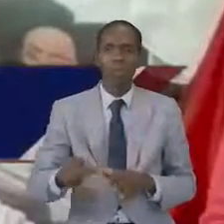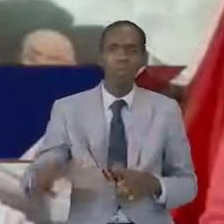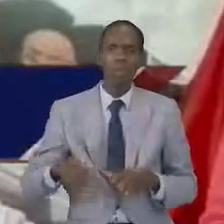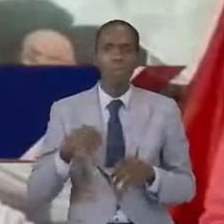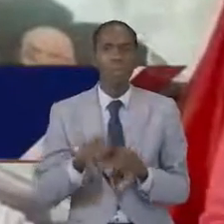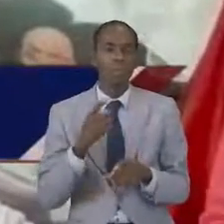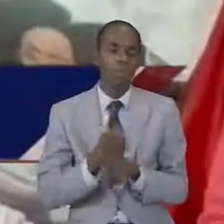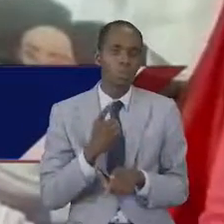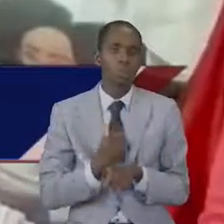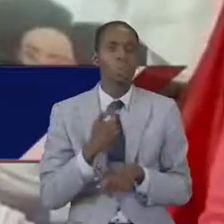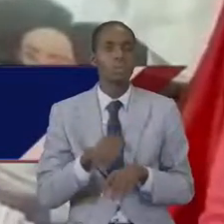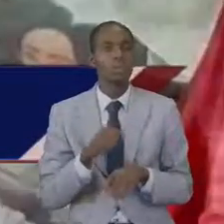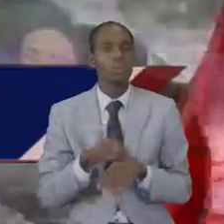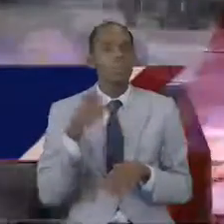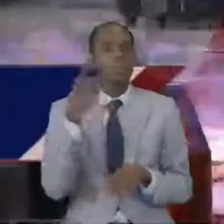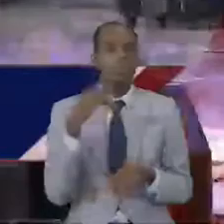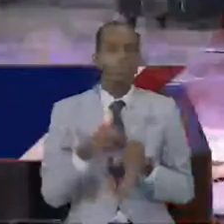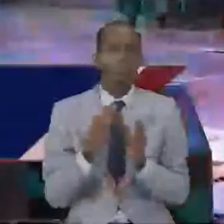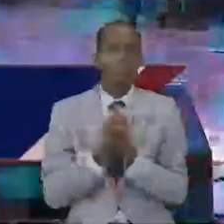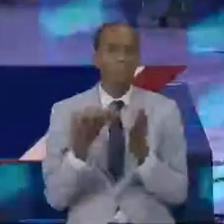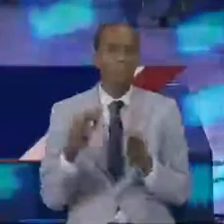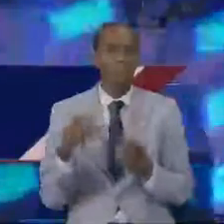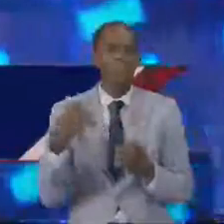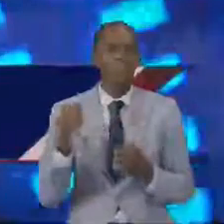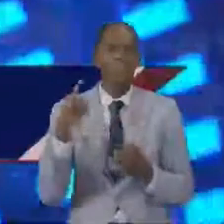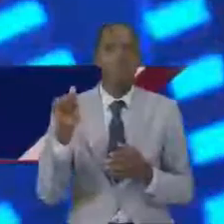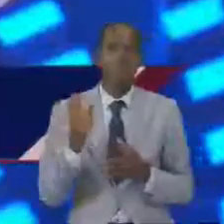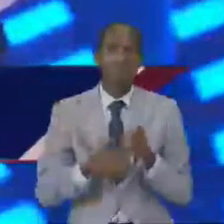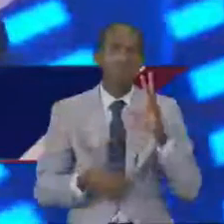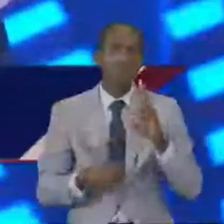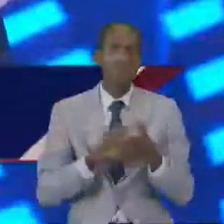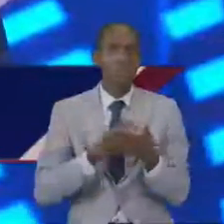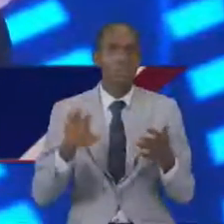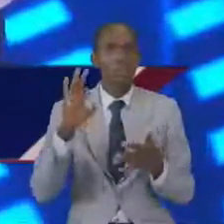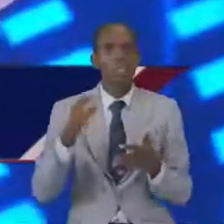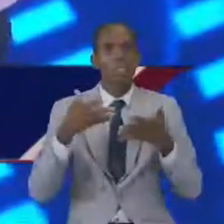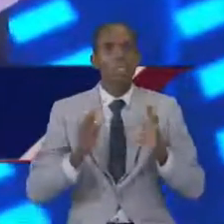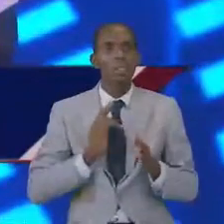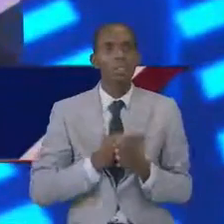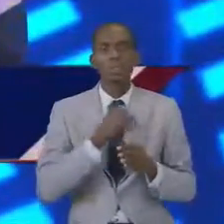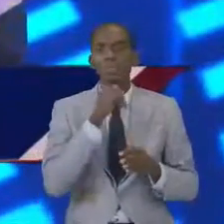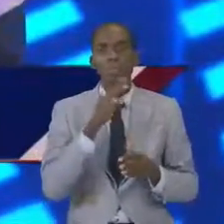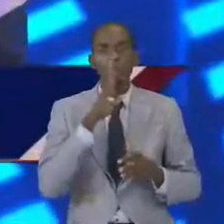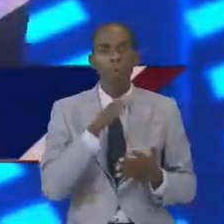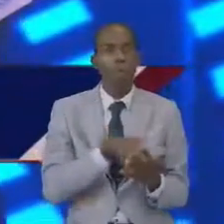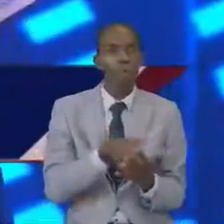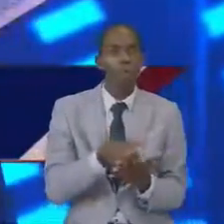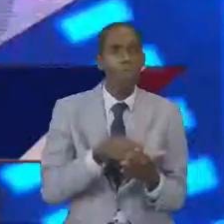chapitre 6 verset 9 Galax chapitre 6 Galaxy 9